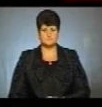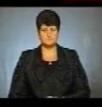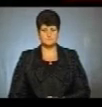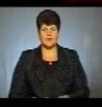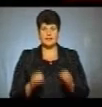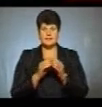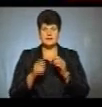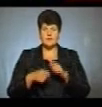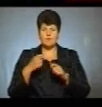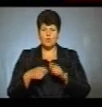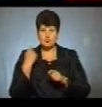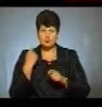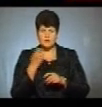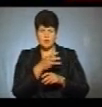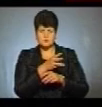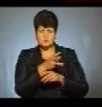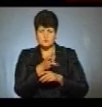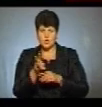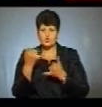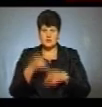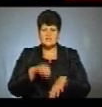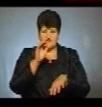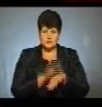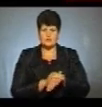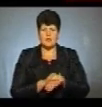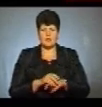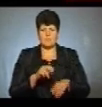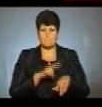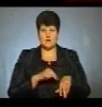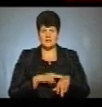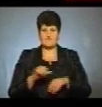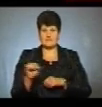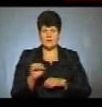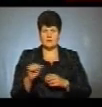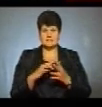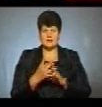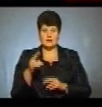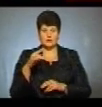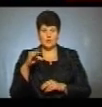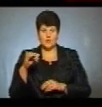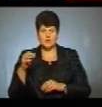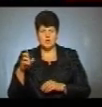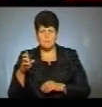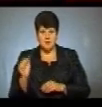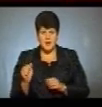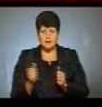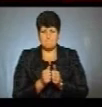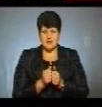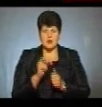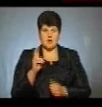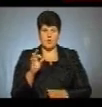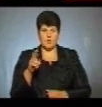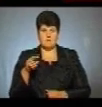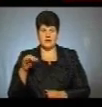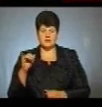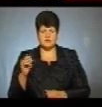Десять порушень пристрої метрука. Сьогодні зафіксували патрульні поліцейські в Теребовлі, селищі Дружба та біля Копичинців.